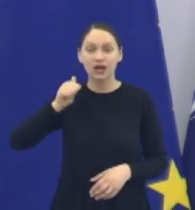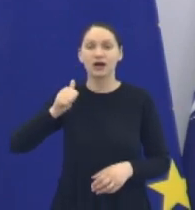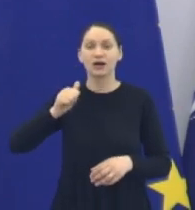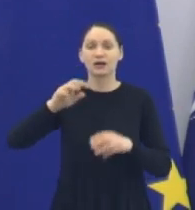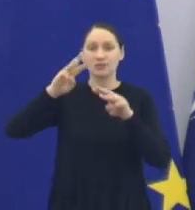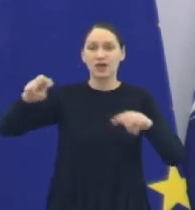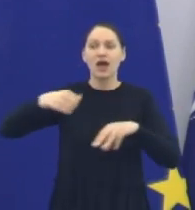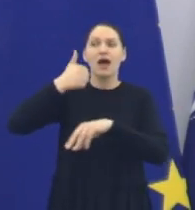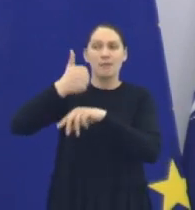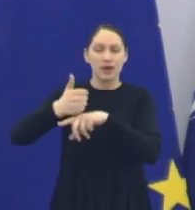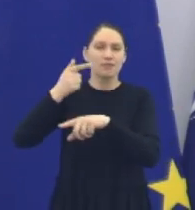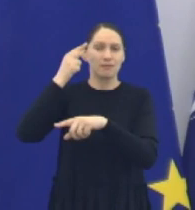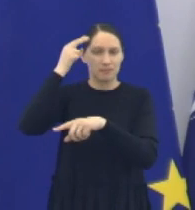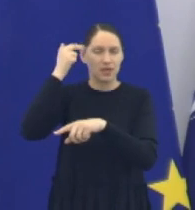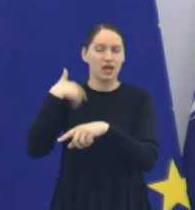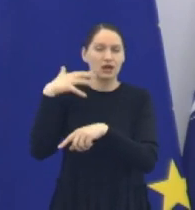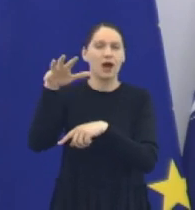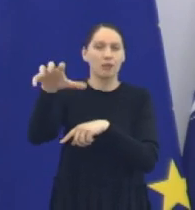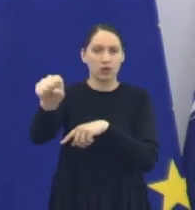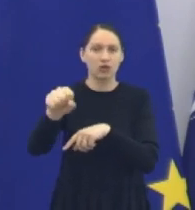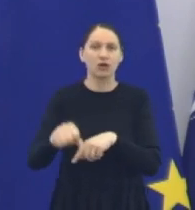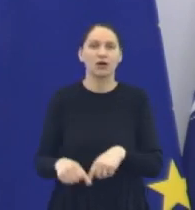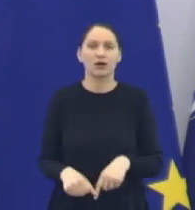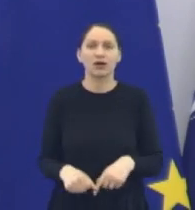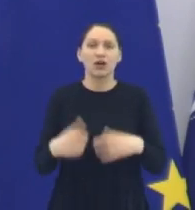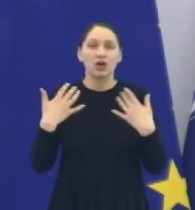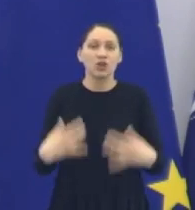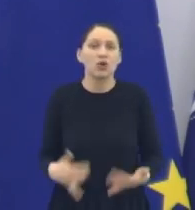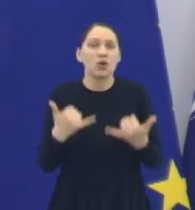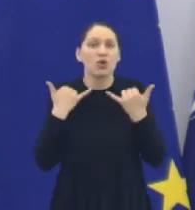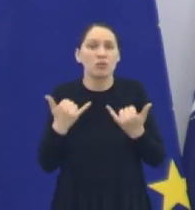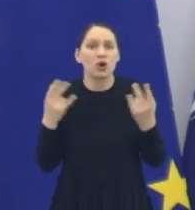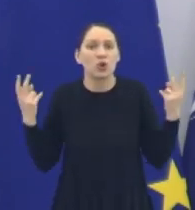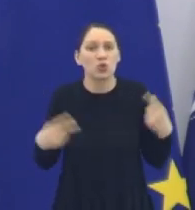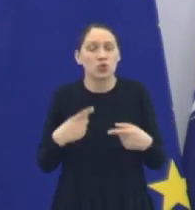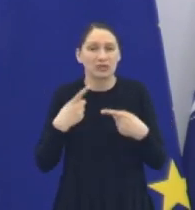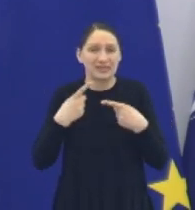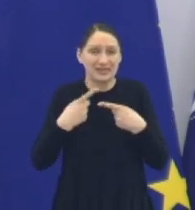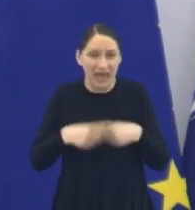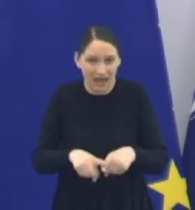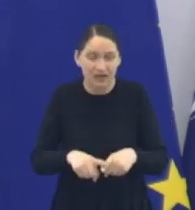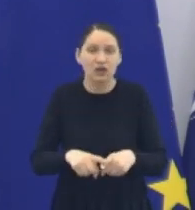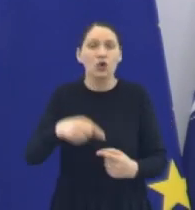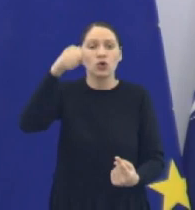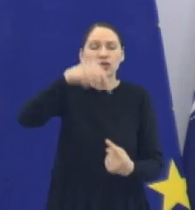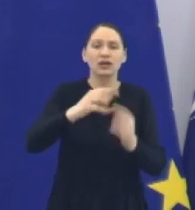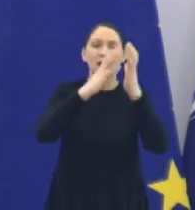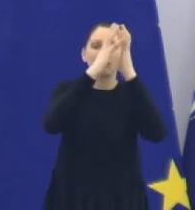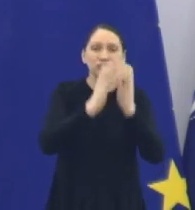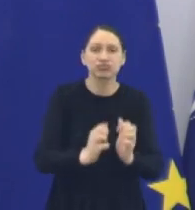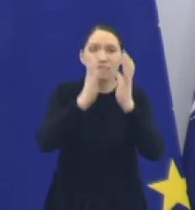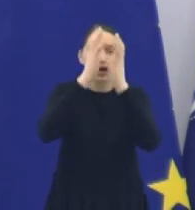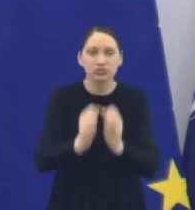premjeras artikuliuotai pasakė, jiems jau dabar reikia technikos, kuri padėtų valyti griuvėsius. Ir